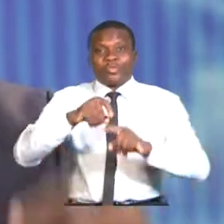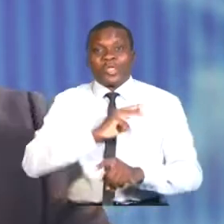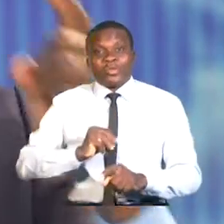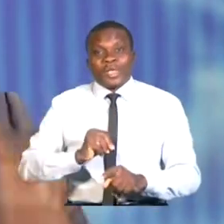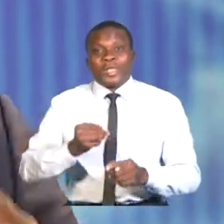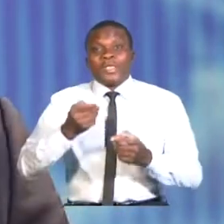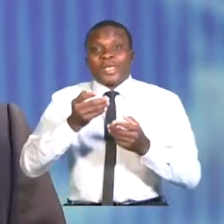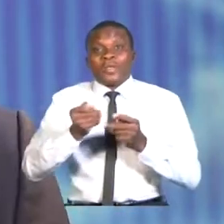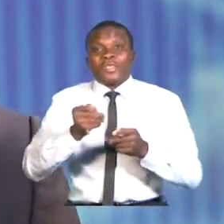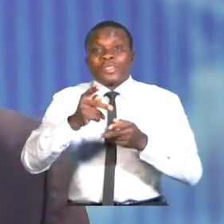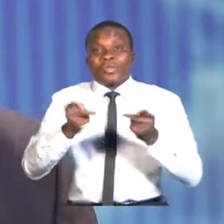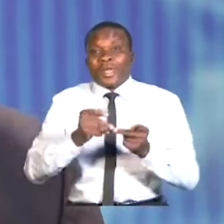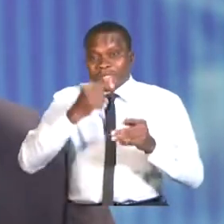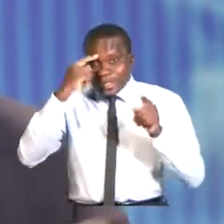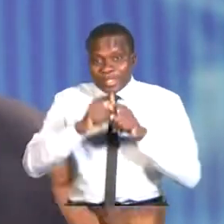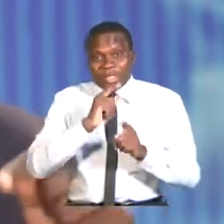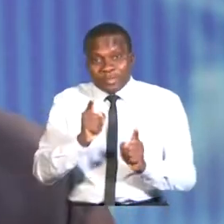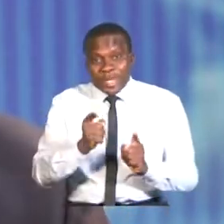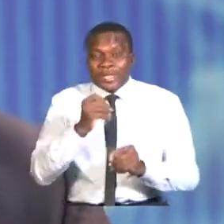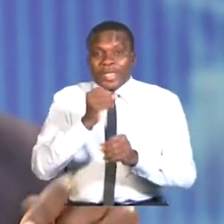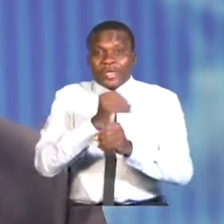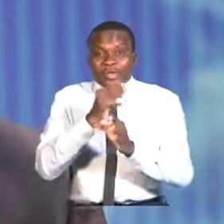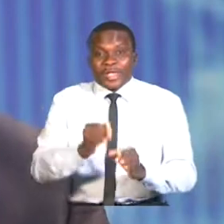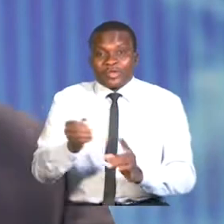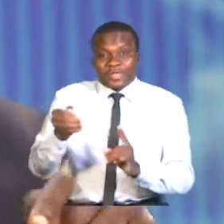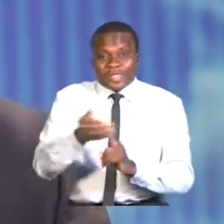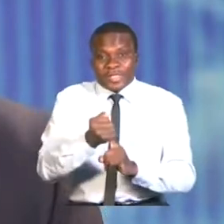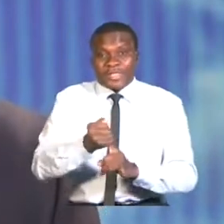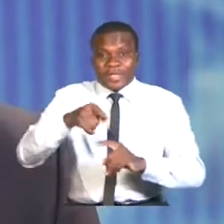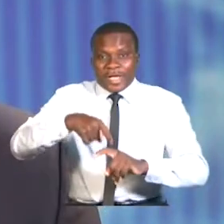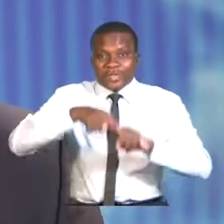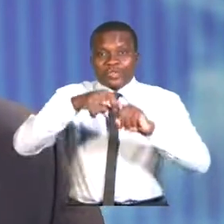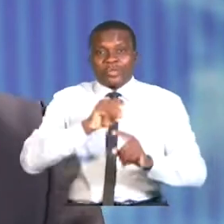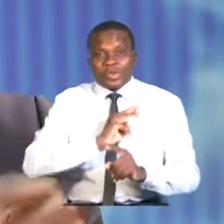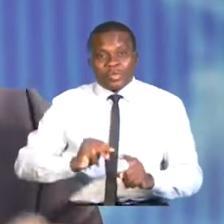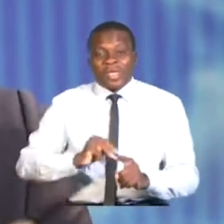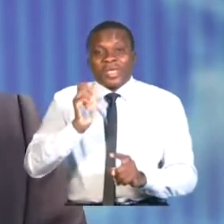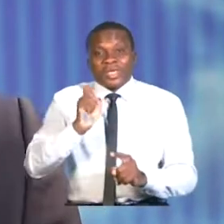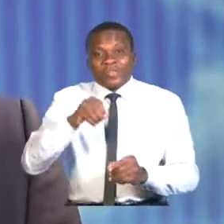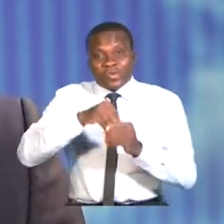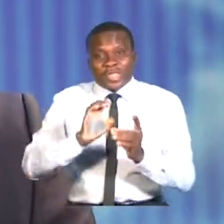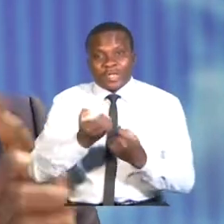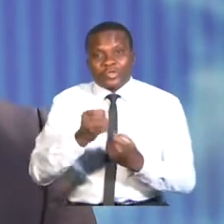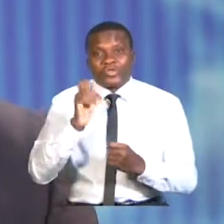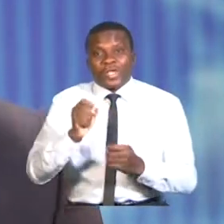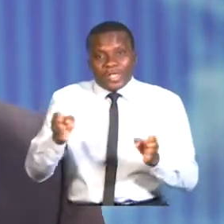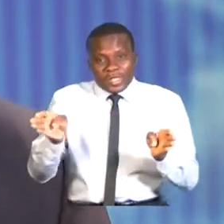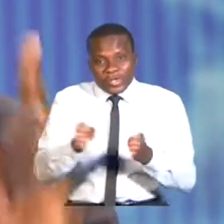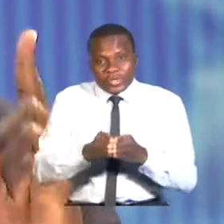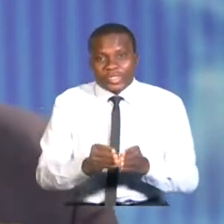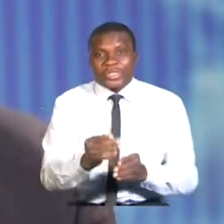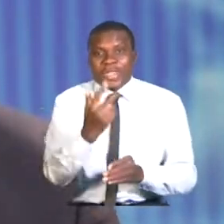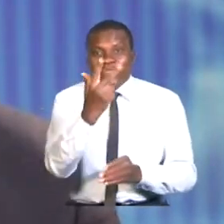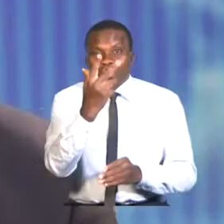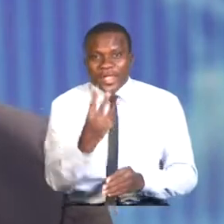au cas où le parti n'est pas constantant et que les conseillers tiennent à deser le maire il faut dans ce cas qui réunissent au moins les